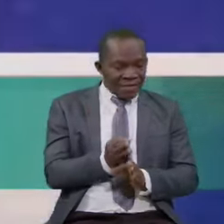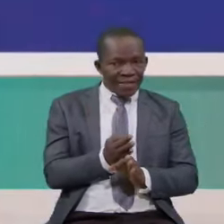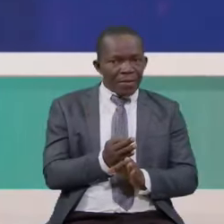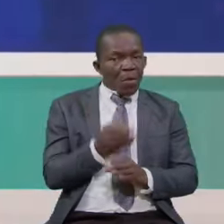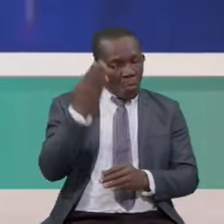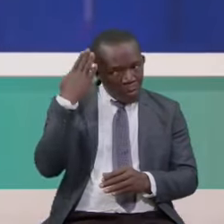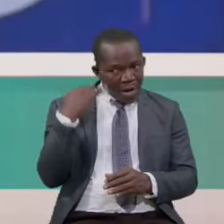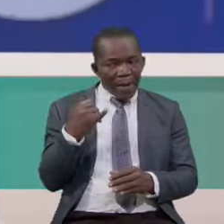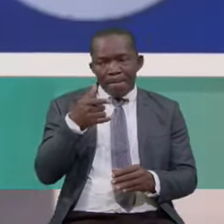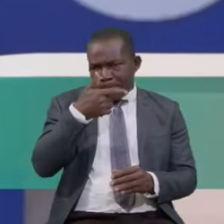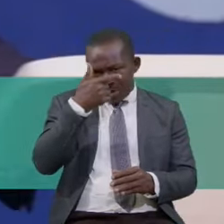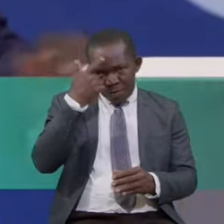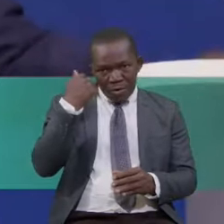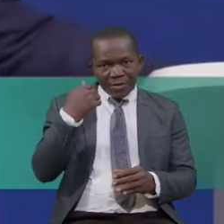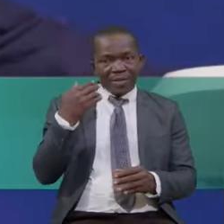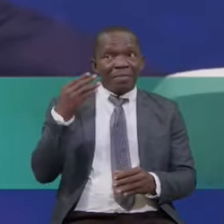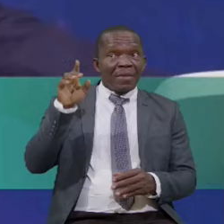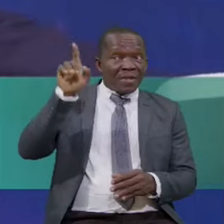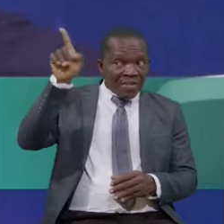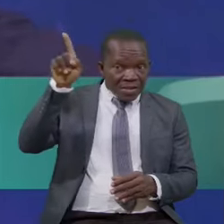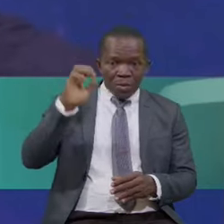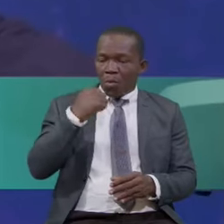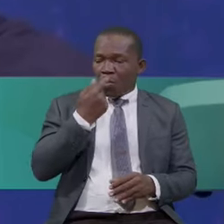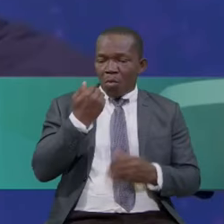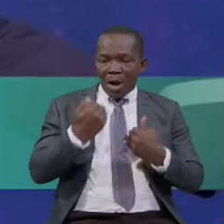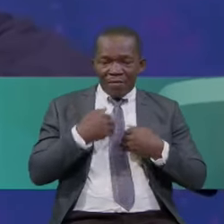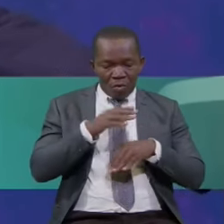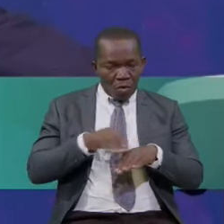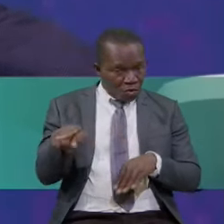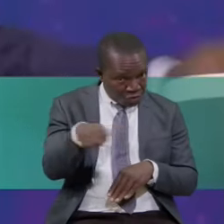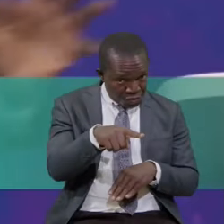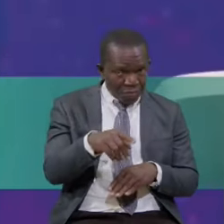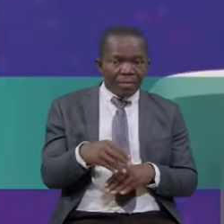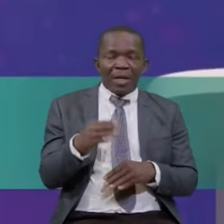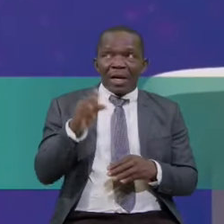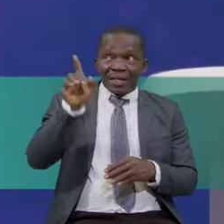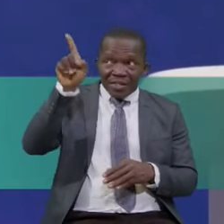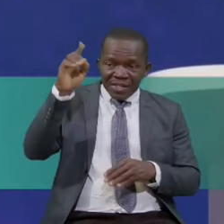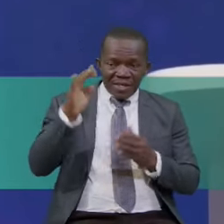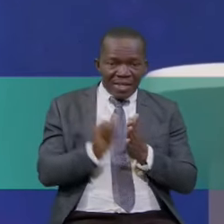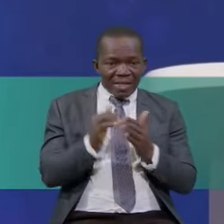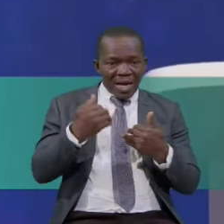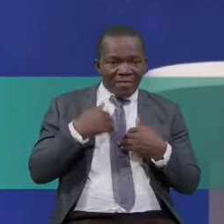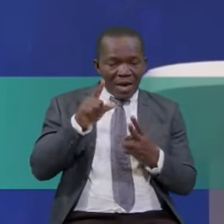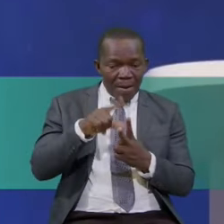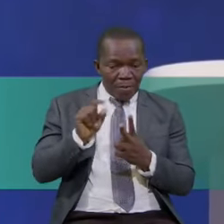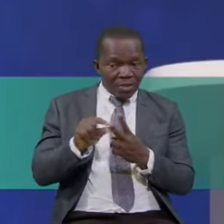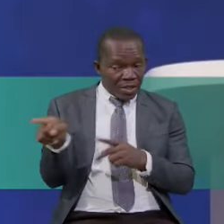pourquoi parce que celui qui vous a appelé et celui qui vous a établi est